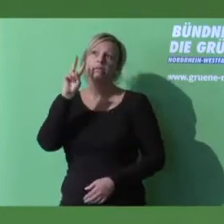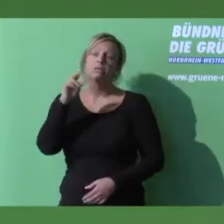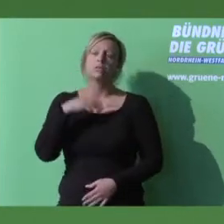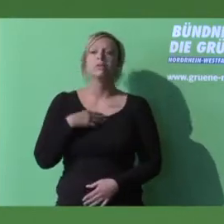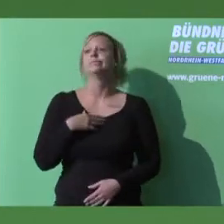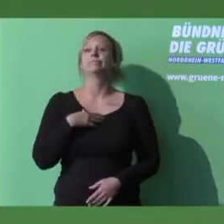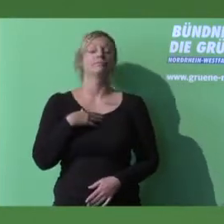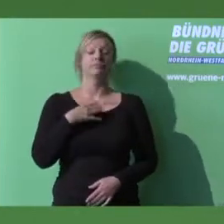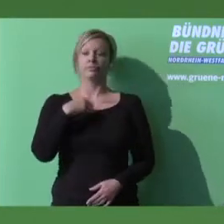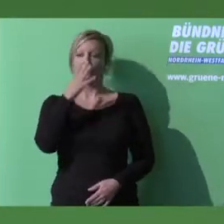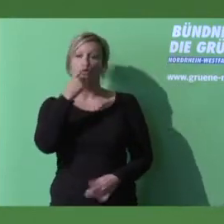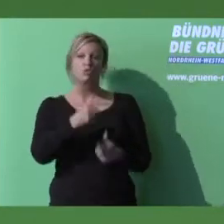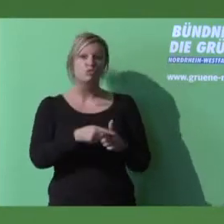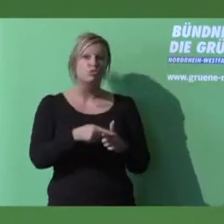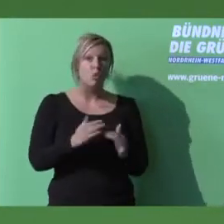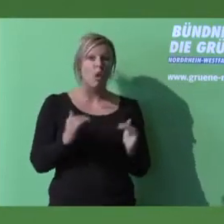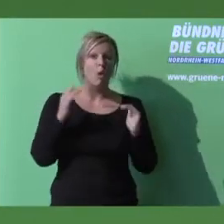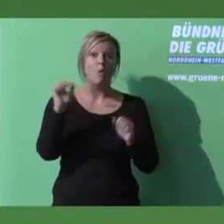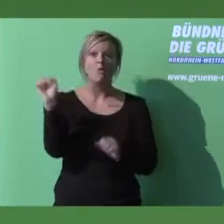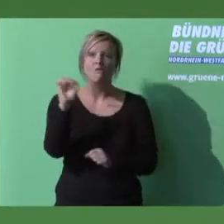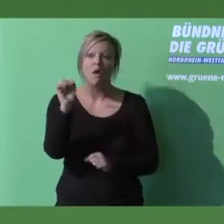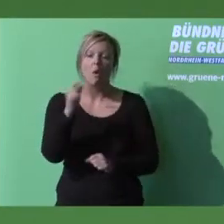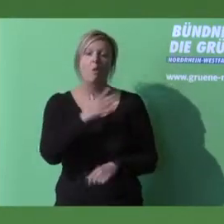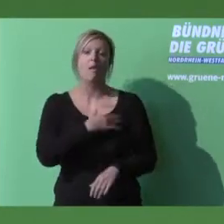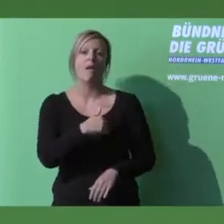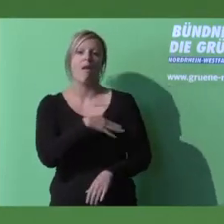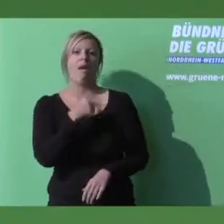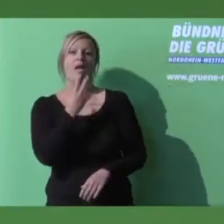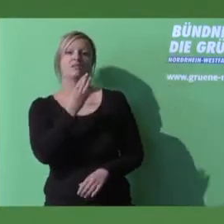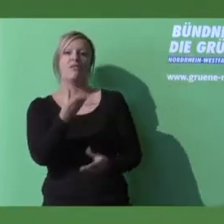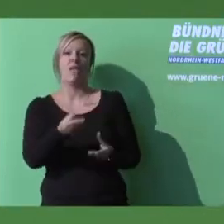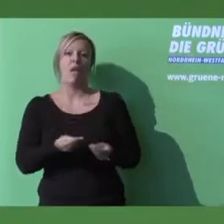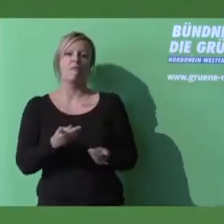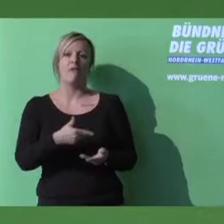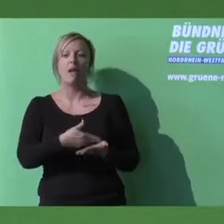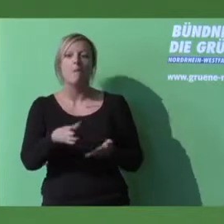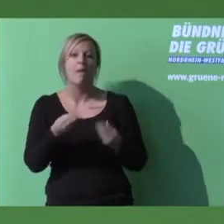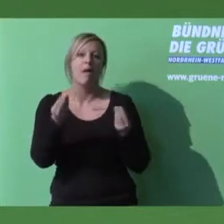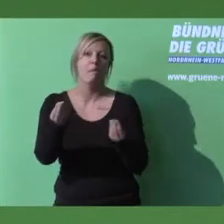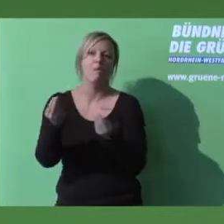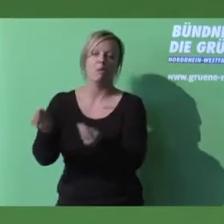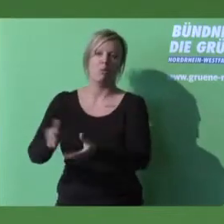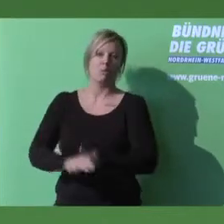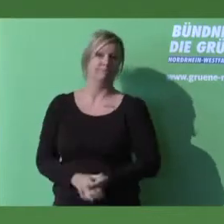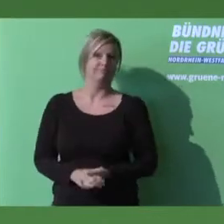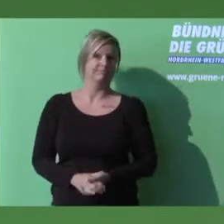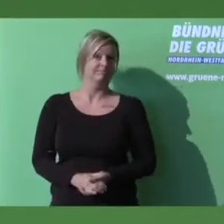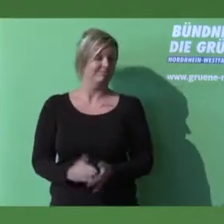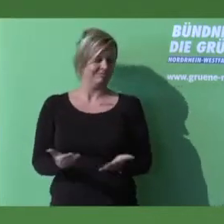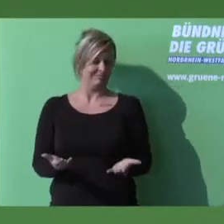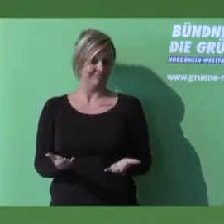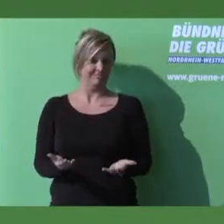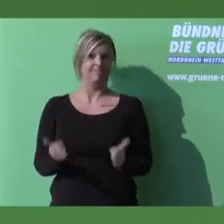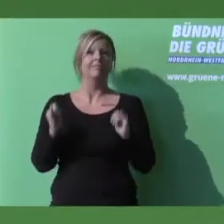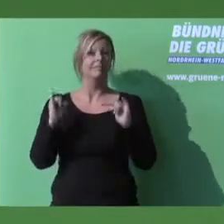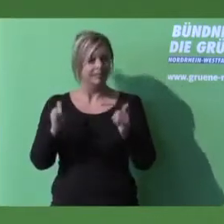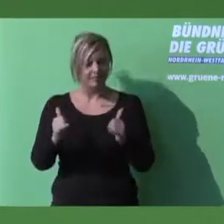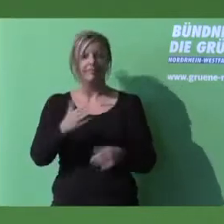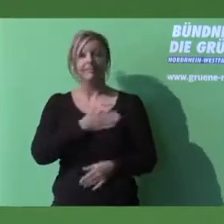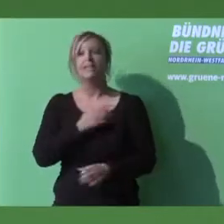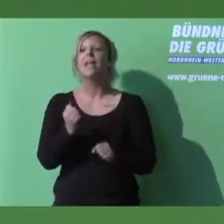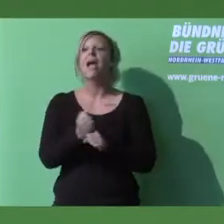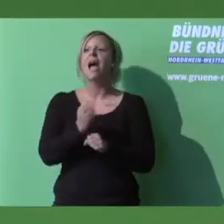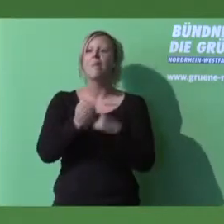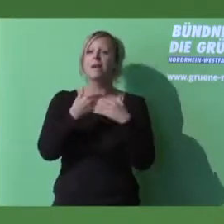die Hartz-IV-Empfänger besser zu stellen. Ja, ich bekenne mich dazu, dass man vom Arbeitslosengeld II